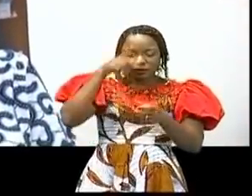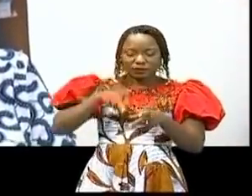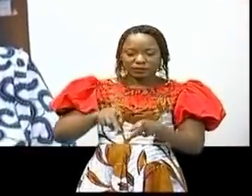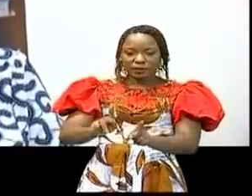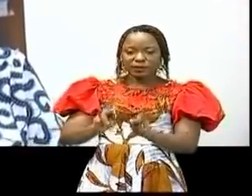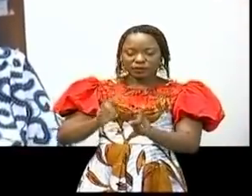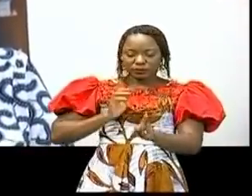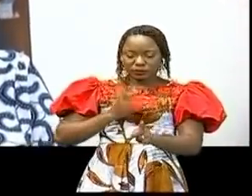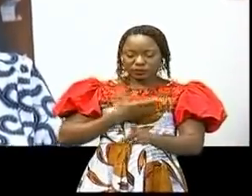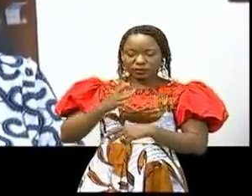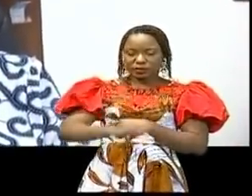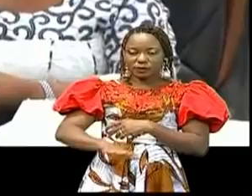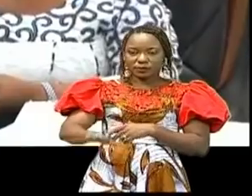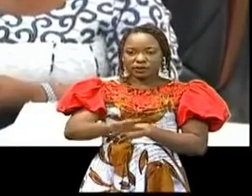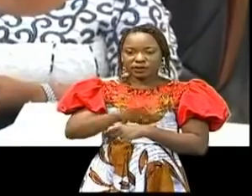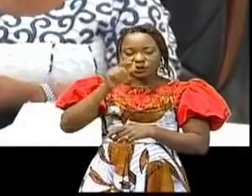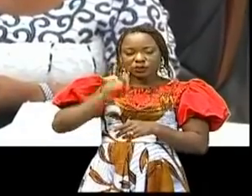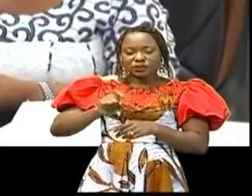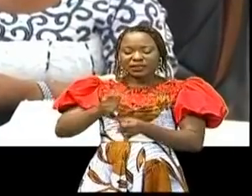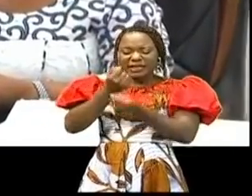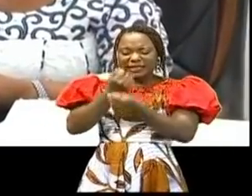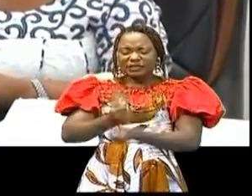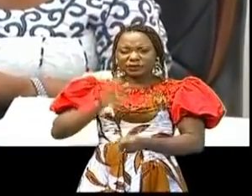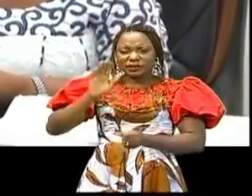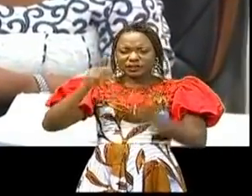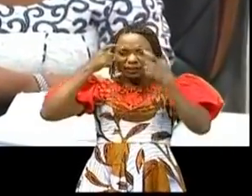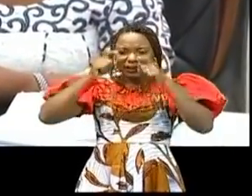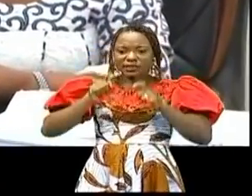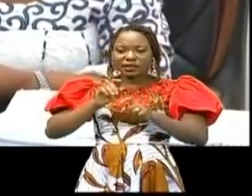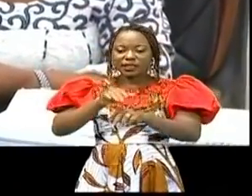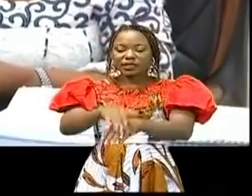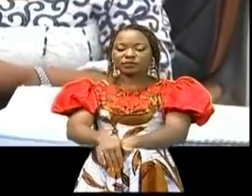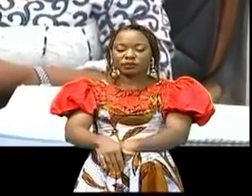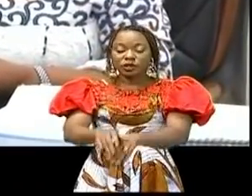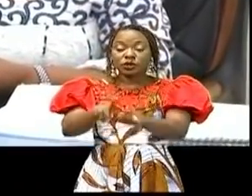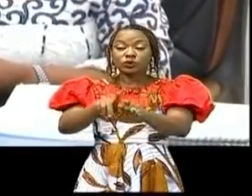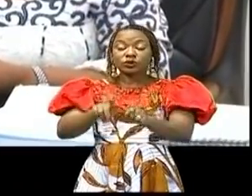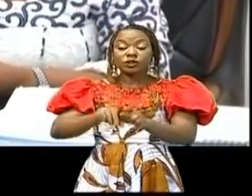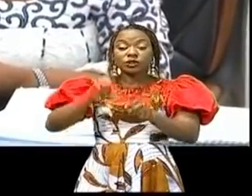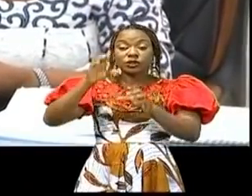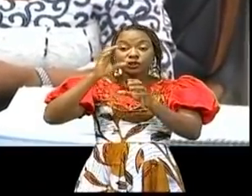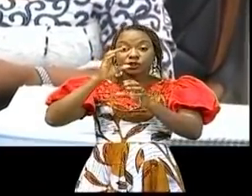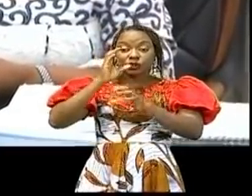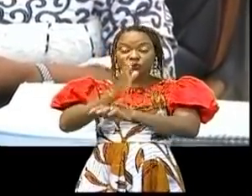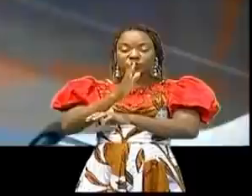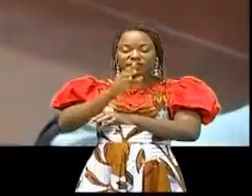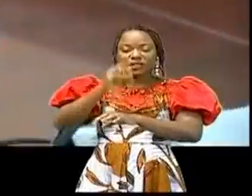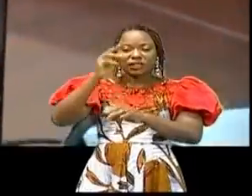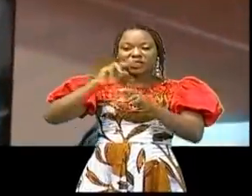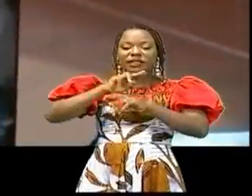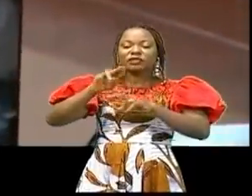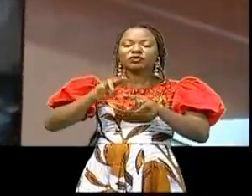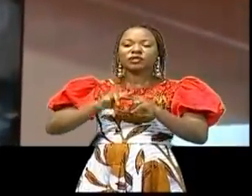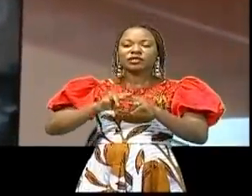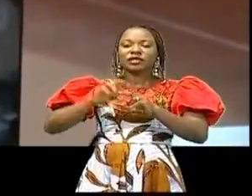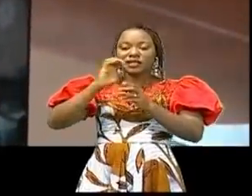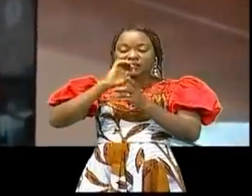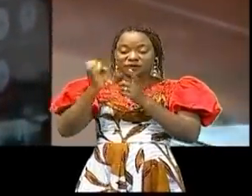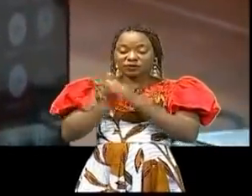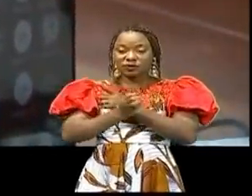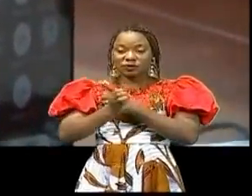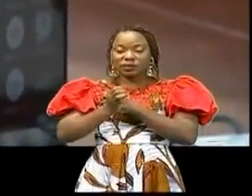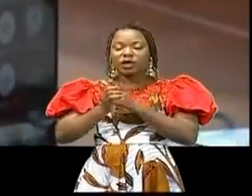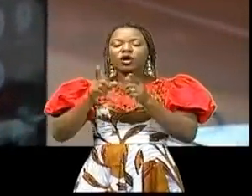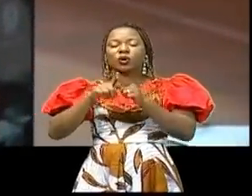à notre pays de tenir ses engagements. C'est le cas notamment du Conseil national de l'environnement et développement durable CONED qui